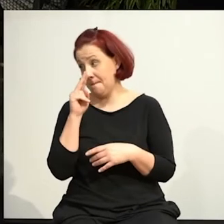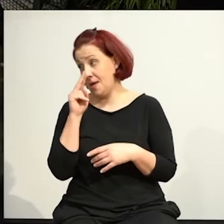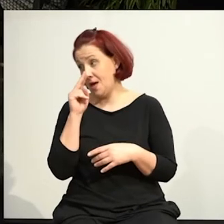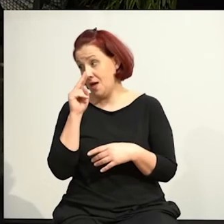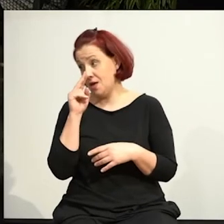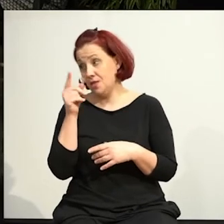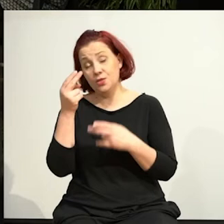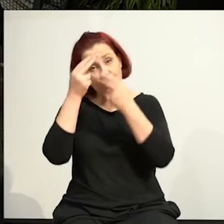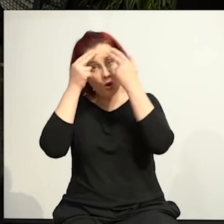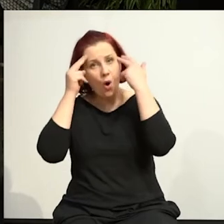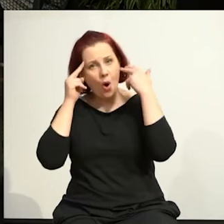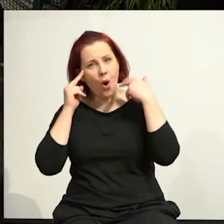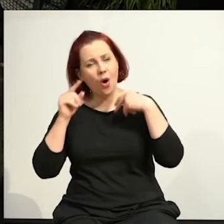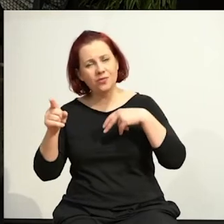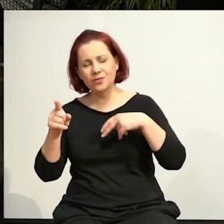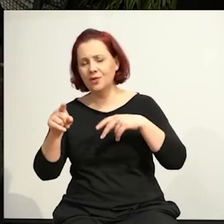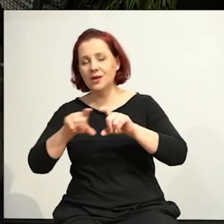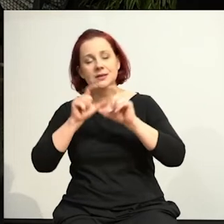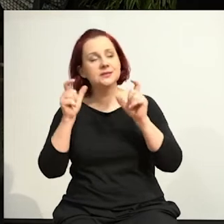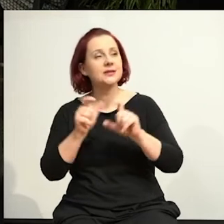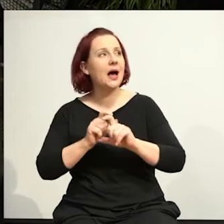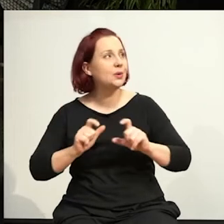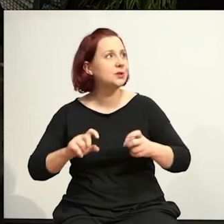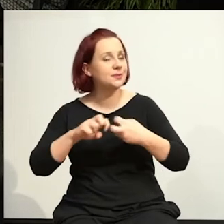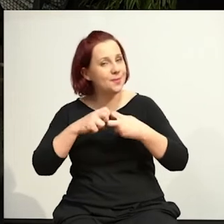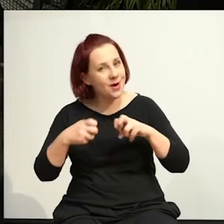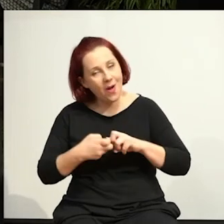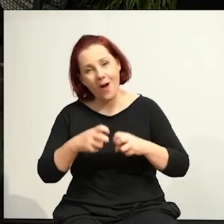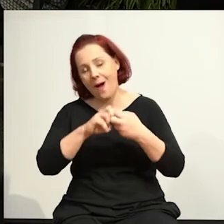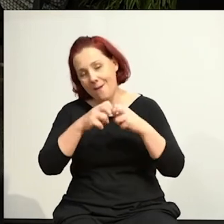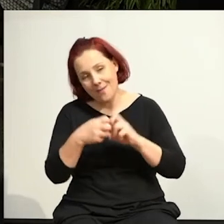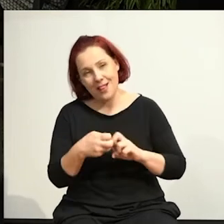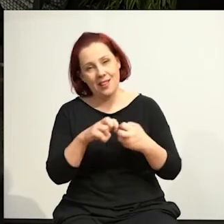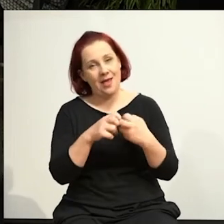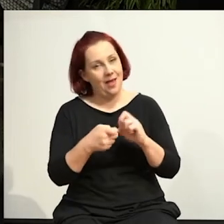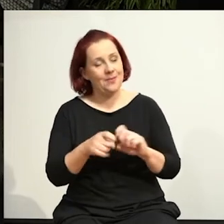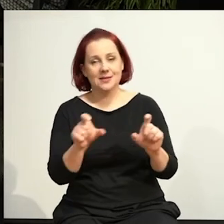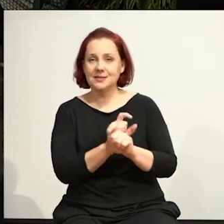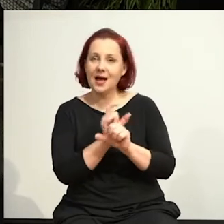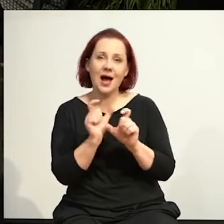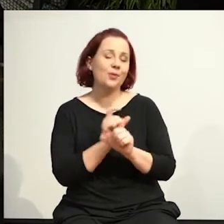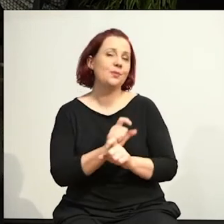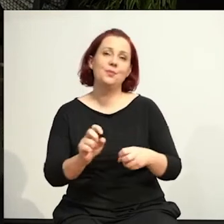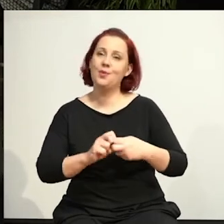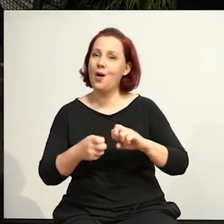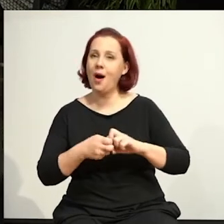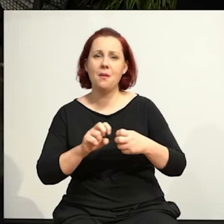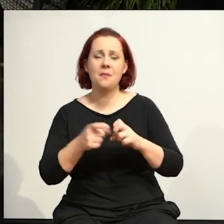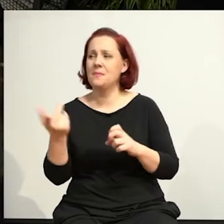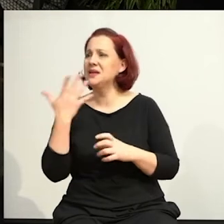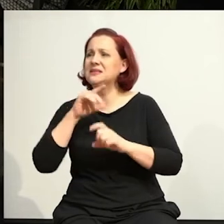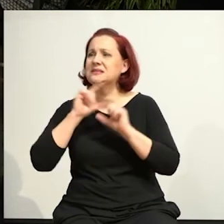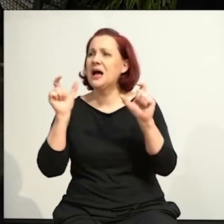jako człowieka na permanentnym zakręcie życiowym. Bo on cały czas jest w jakimś